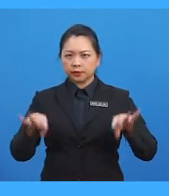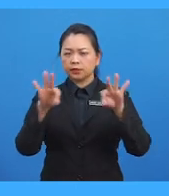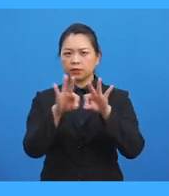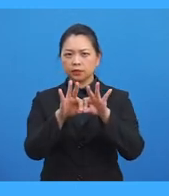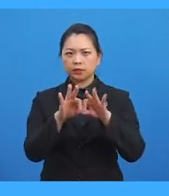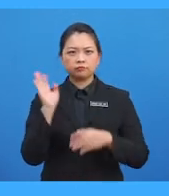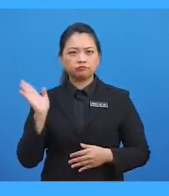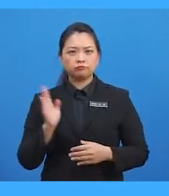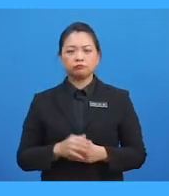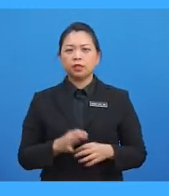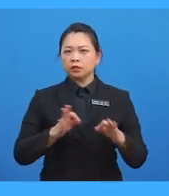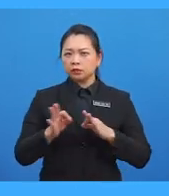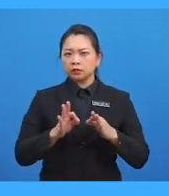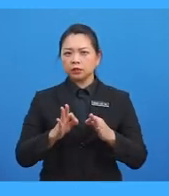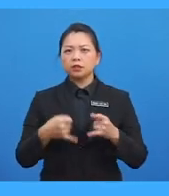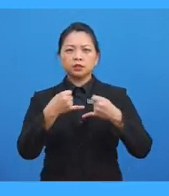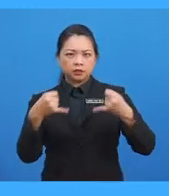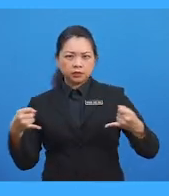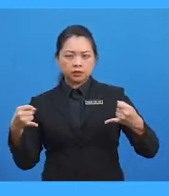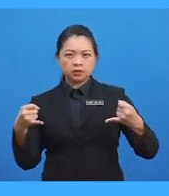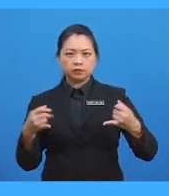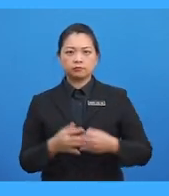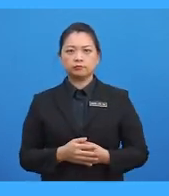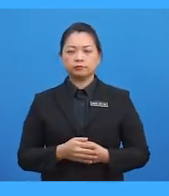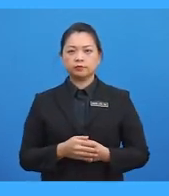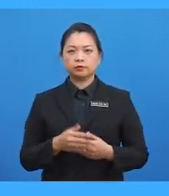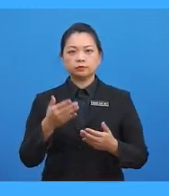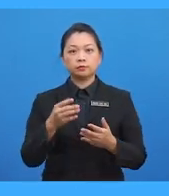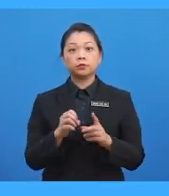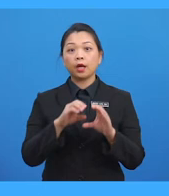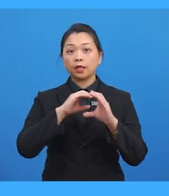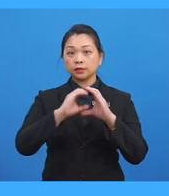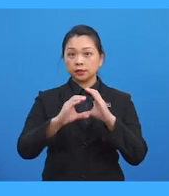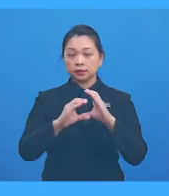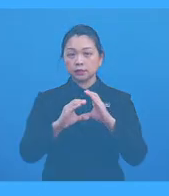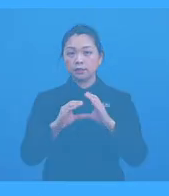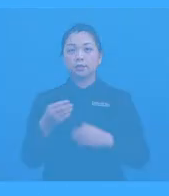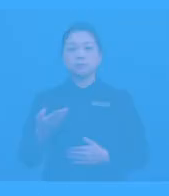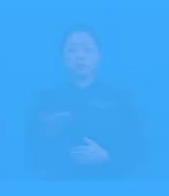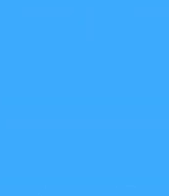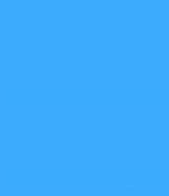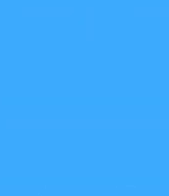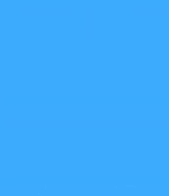3. Menjelaskan jenis harta intelek berikut. A. Hak cipta. B. Harta industri.